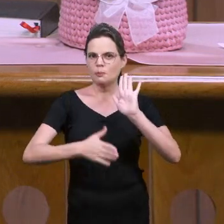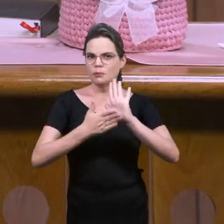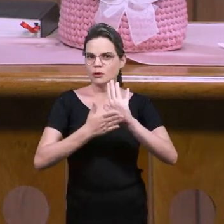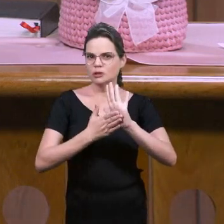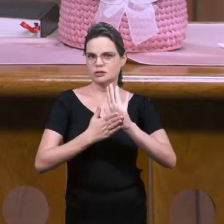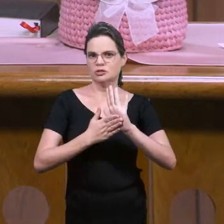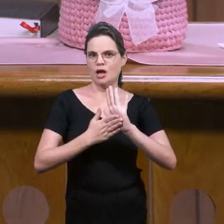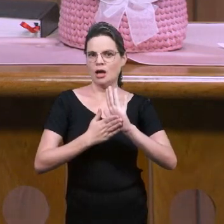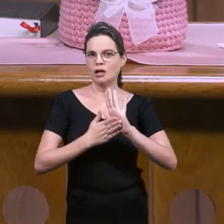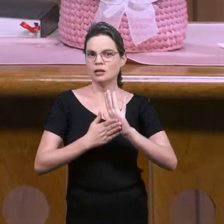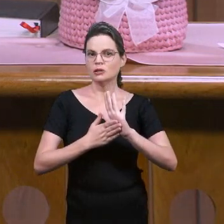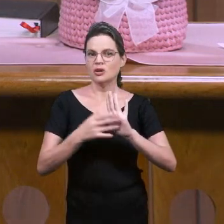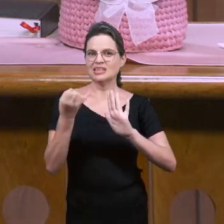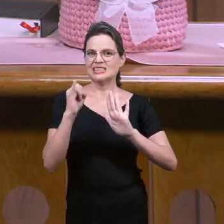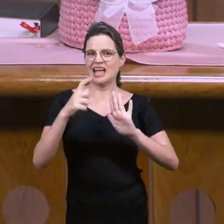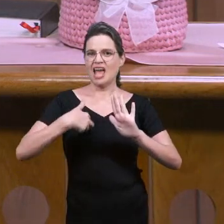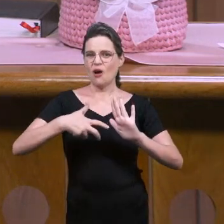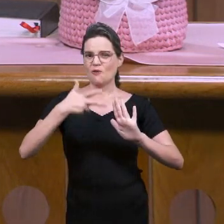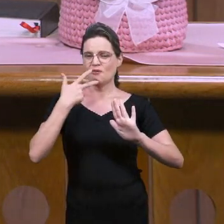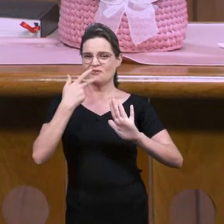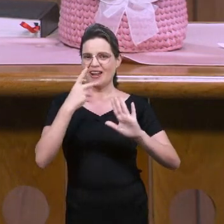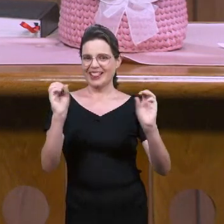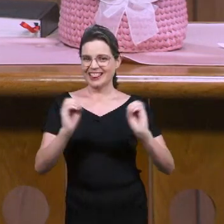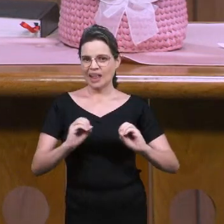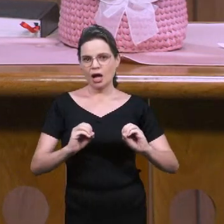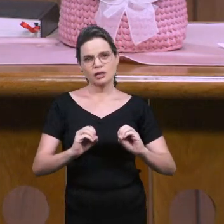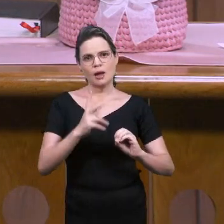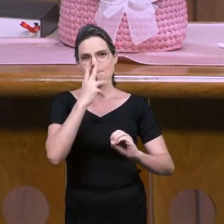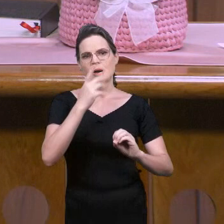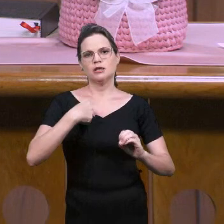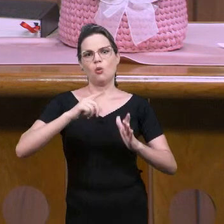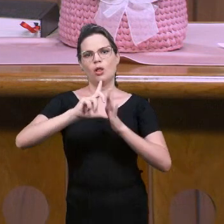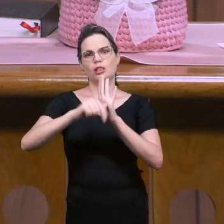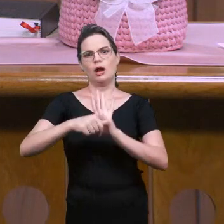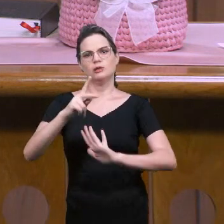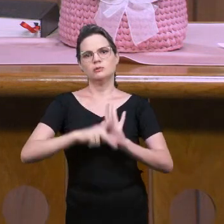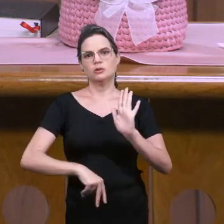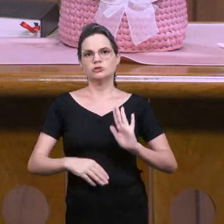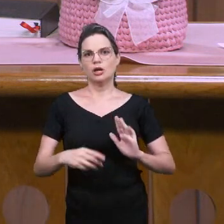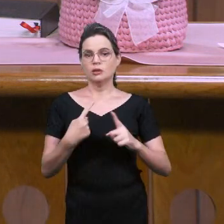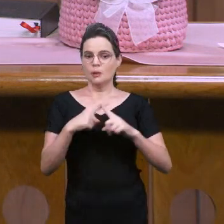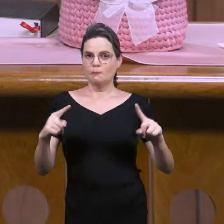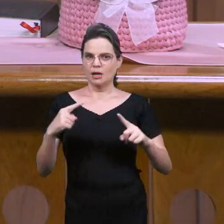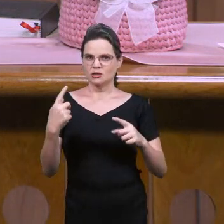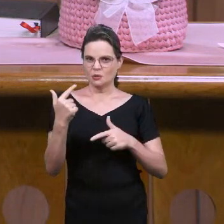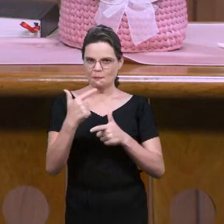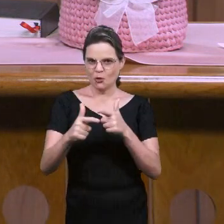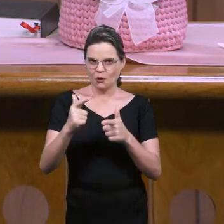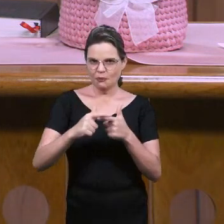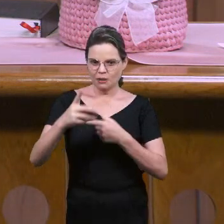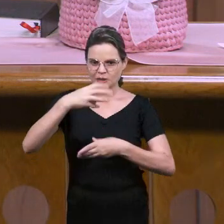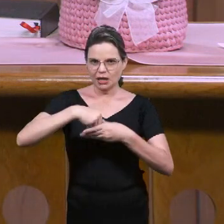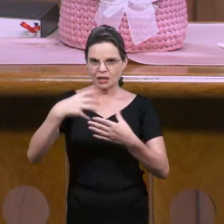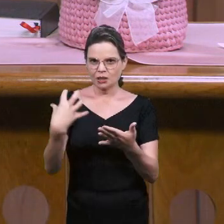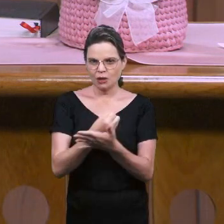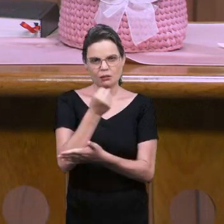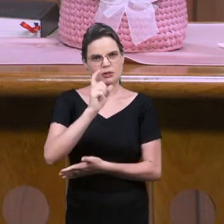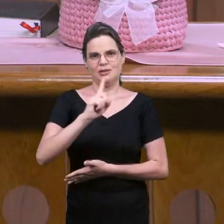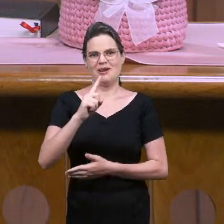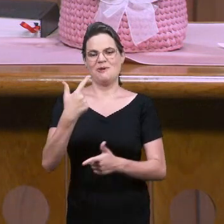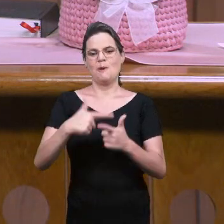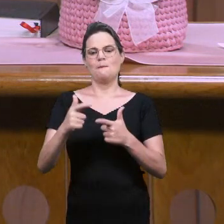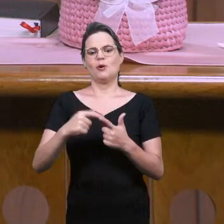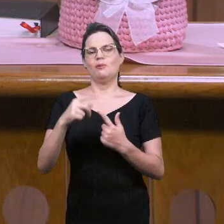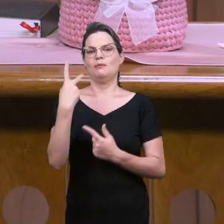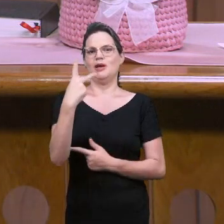retard. Quand nous laissons de parler sur l'enlèvement de l'Église. Mais le problème n'est pas dans l'enlèvement. Le problème est dans votre